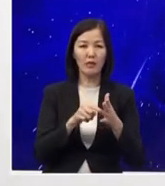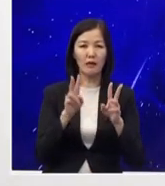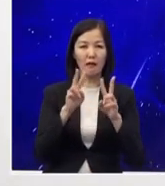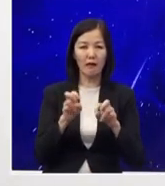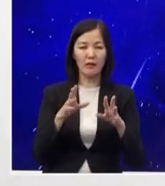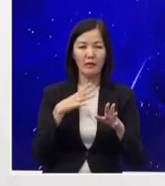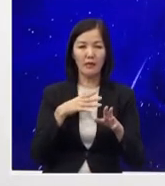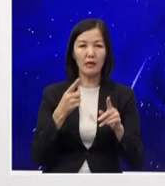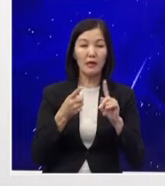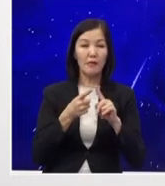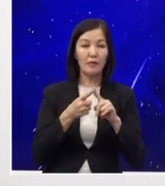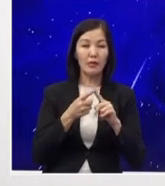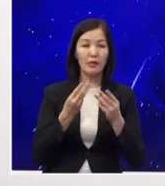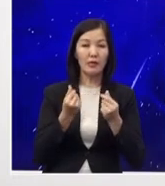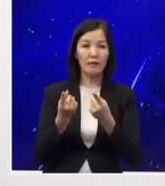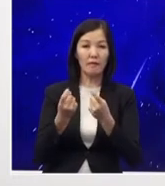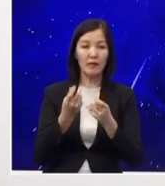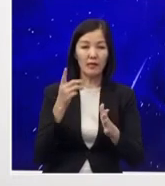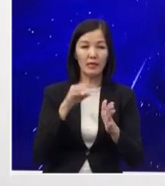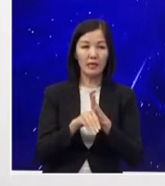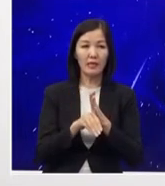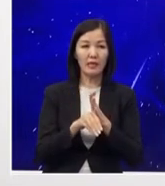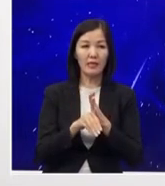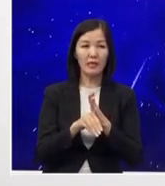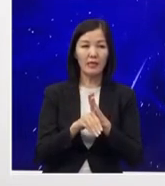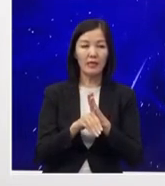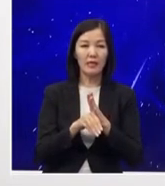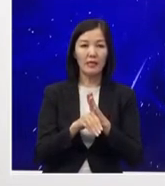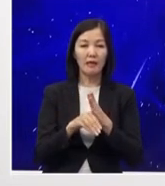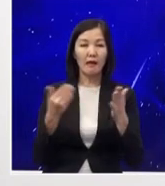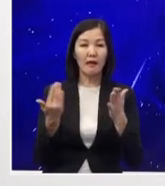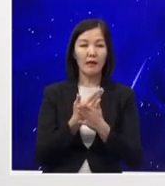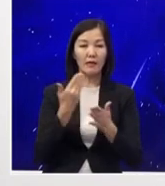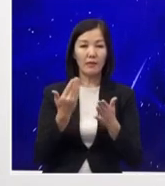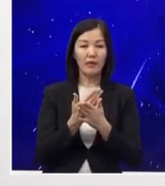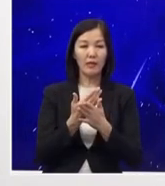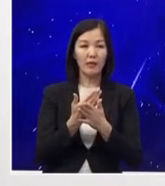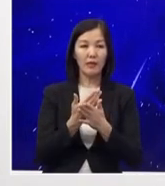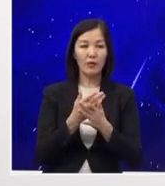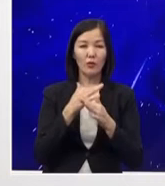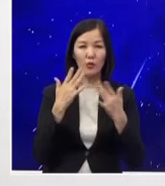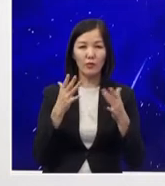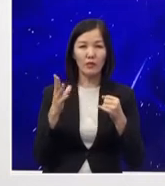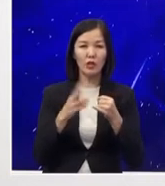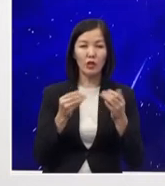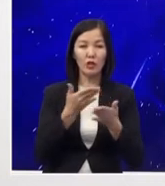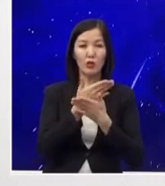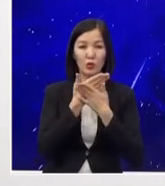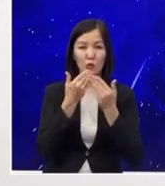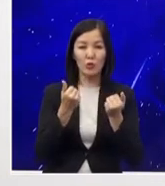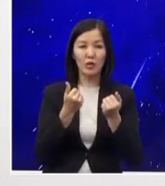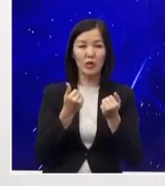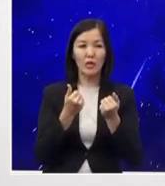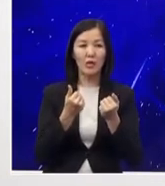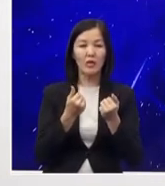мынау инвесторларды Қазақ инвестпен өткізілген әңгімеде көбінесе жердің жоқтығы. Яғни